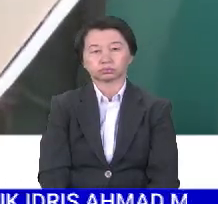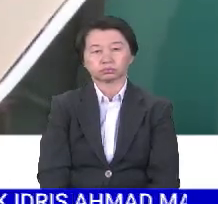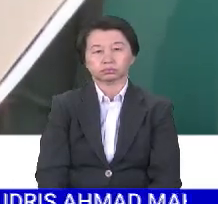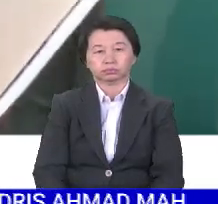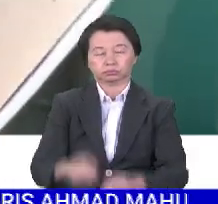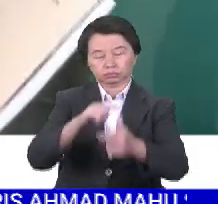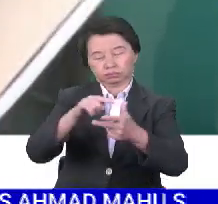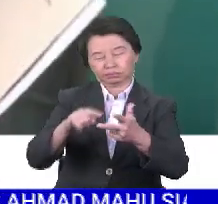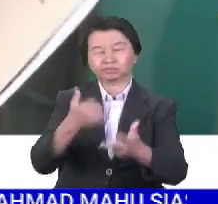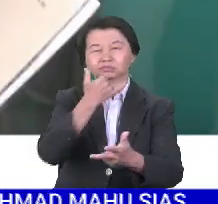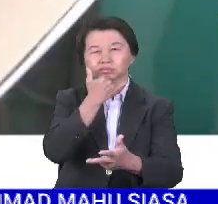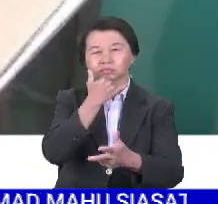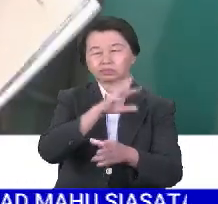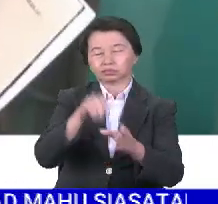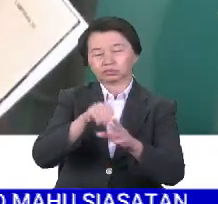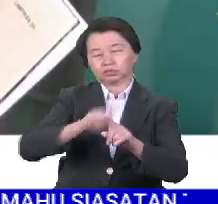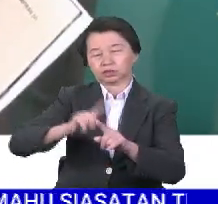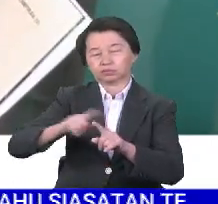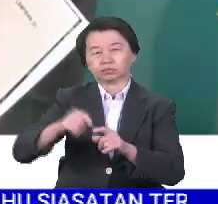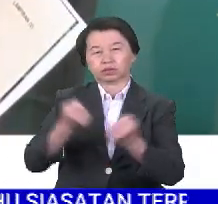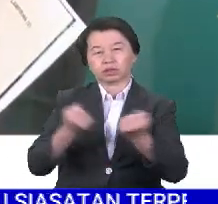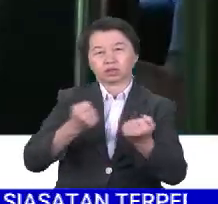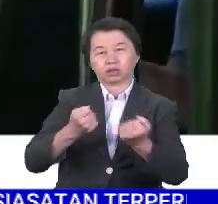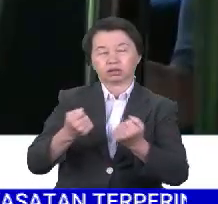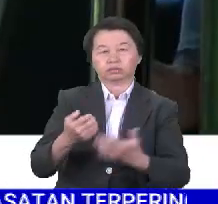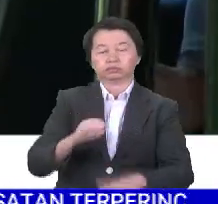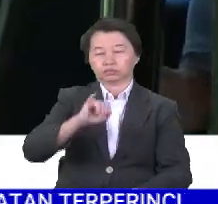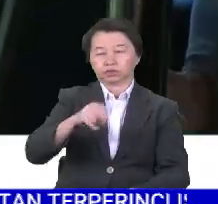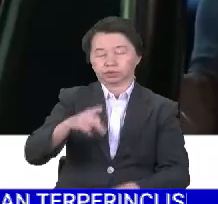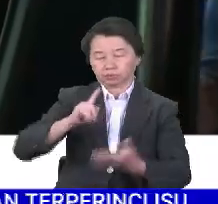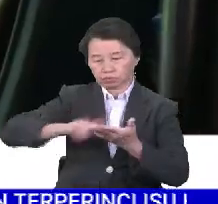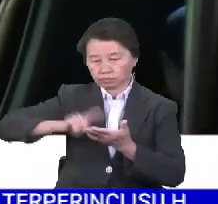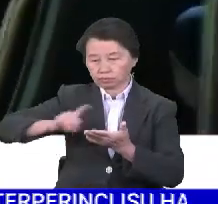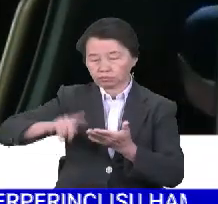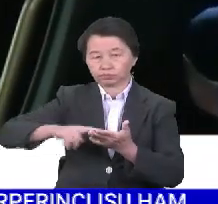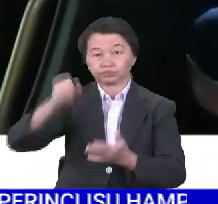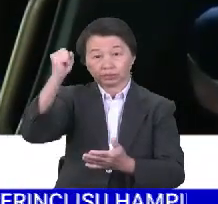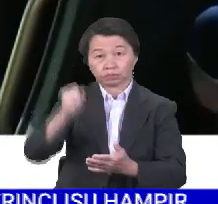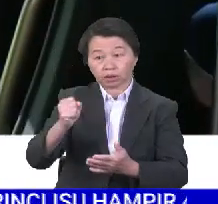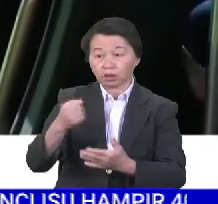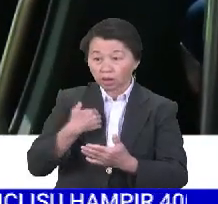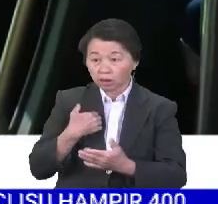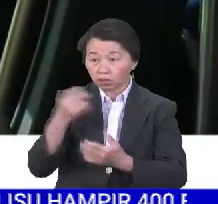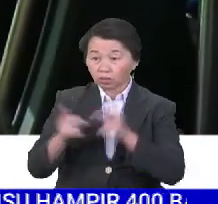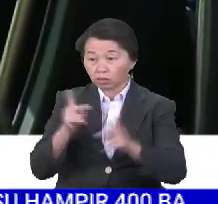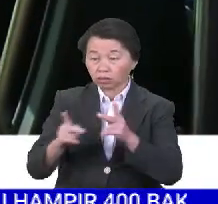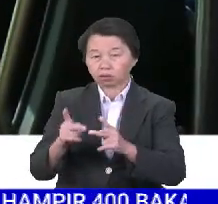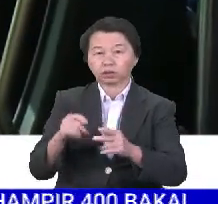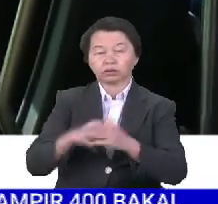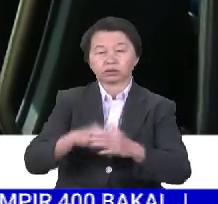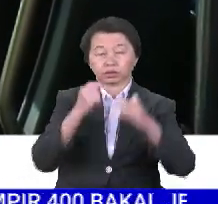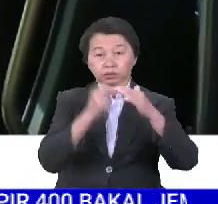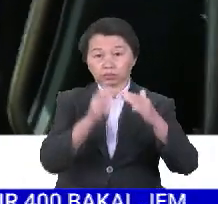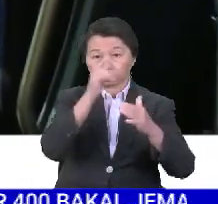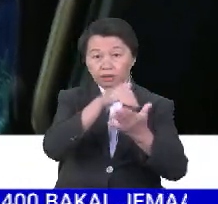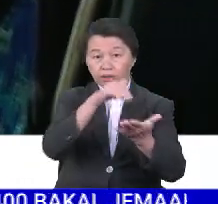Kesemua kesalahan membabitkan pelbagai jenis kenderaan. JPJ turut melakukan pemeriksaan terhadap bas yang membawa penumpang di Terminal Melaka